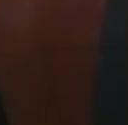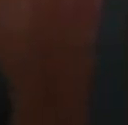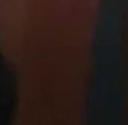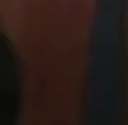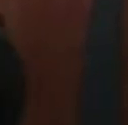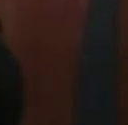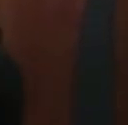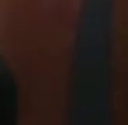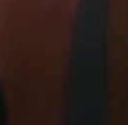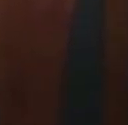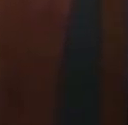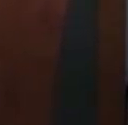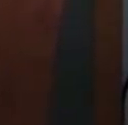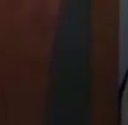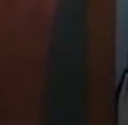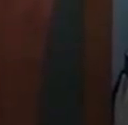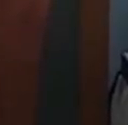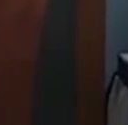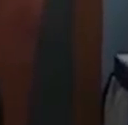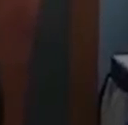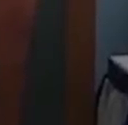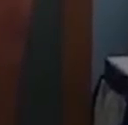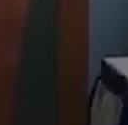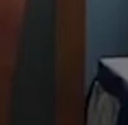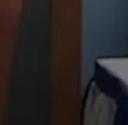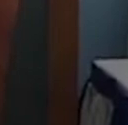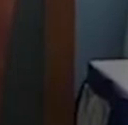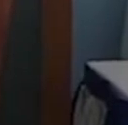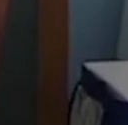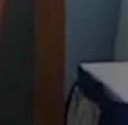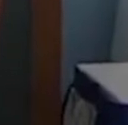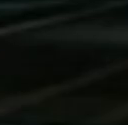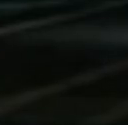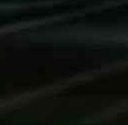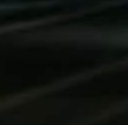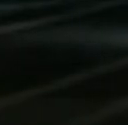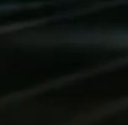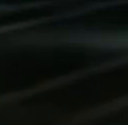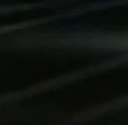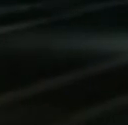משהו. תמיד רוצים מסיבת עיתונאים, למה לא מדברים? הנה, אני מדבר.